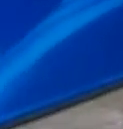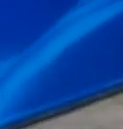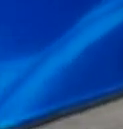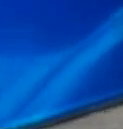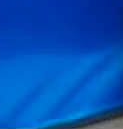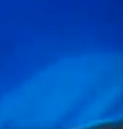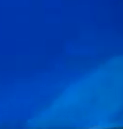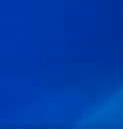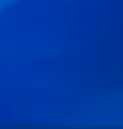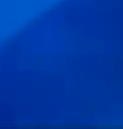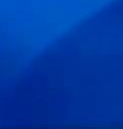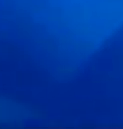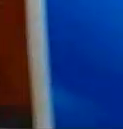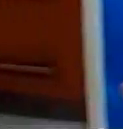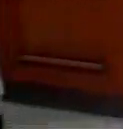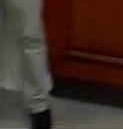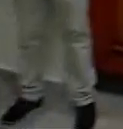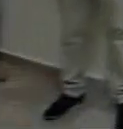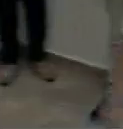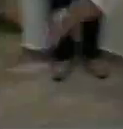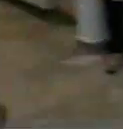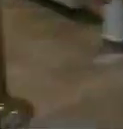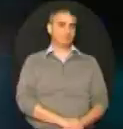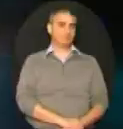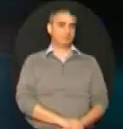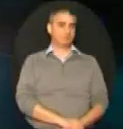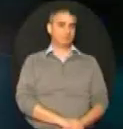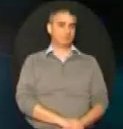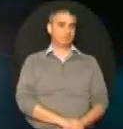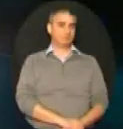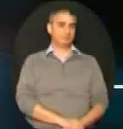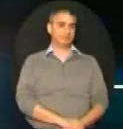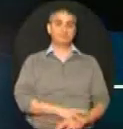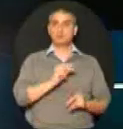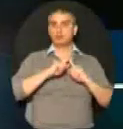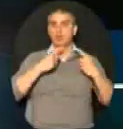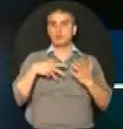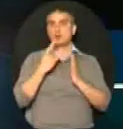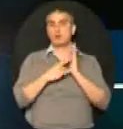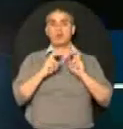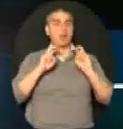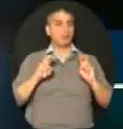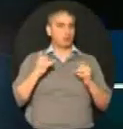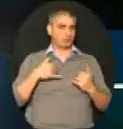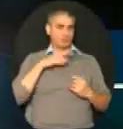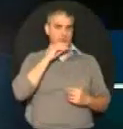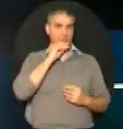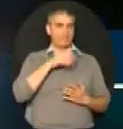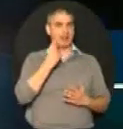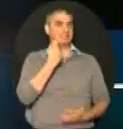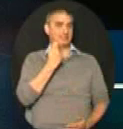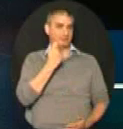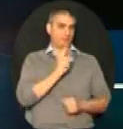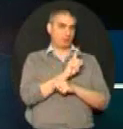נתניהו קיצוני ודרקוני מדי ועלול לפגוע במפלגות קטנות. אז יש כל מיני חוקי עמותות, עכשיו מדובר על